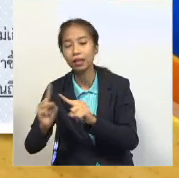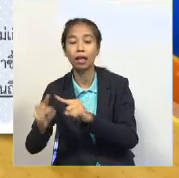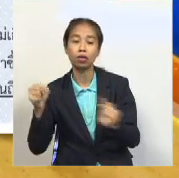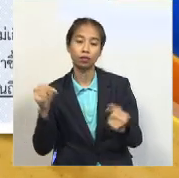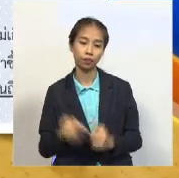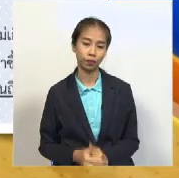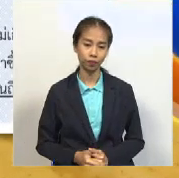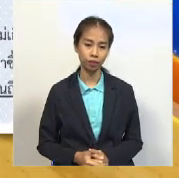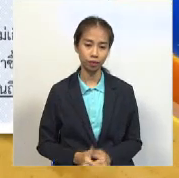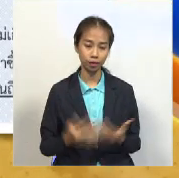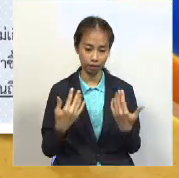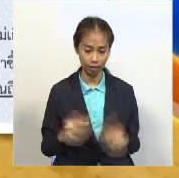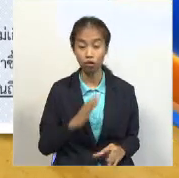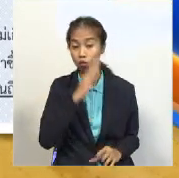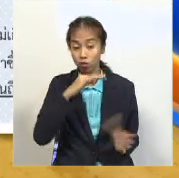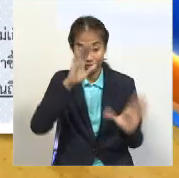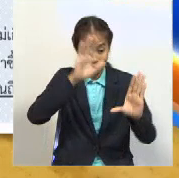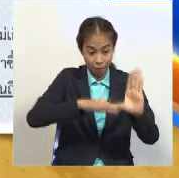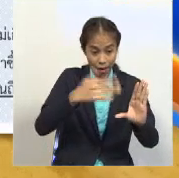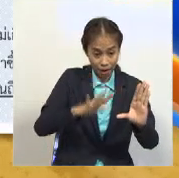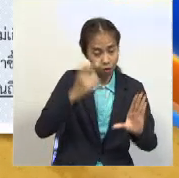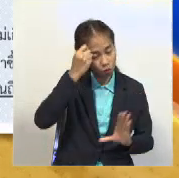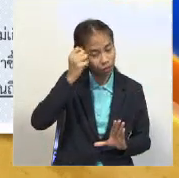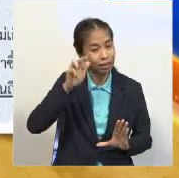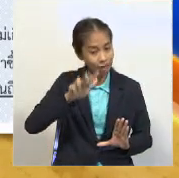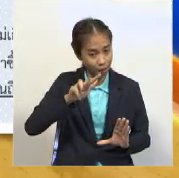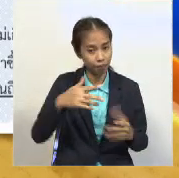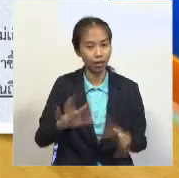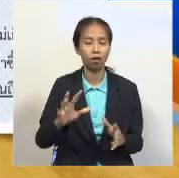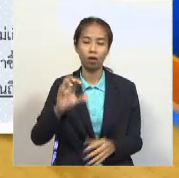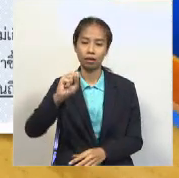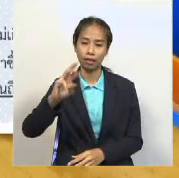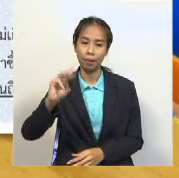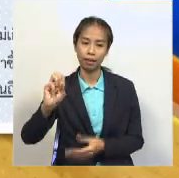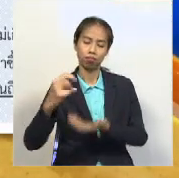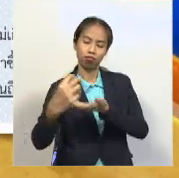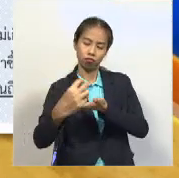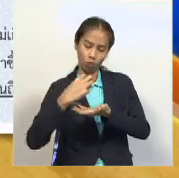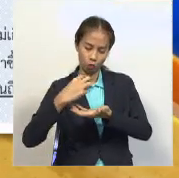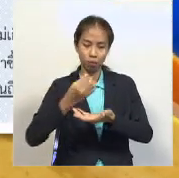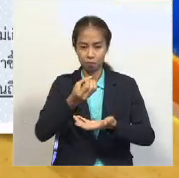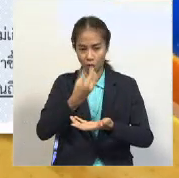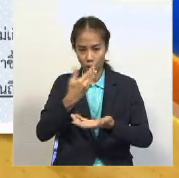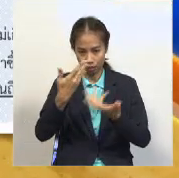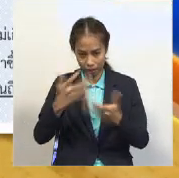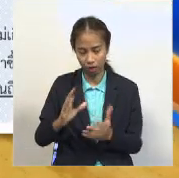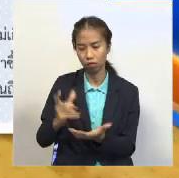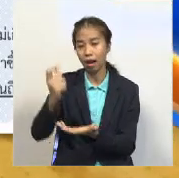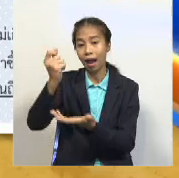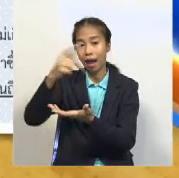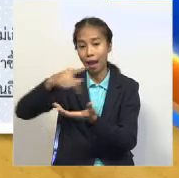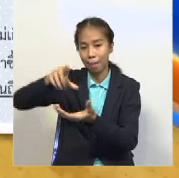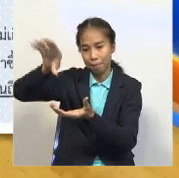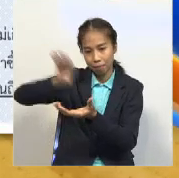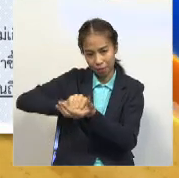นี้โดยหลังลงทะเบียนไม่เกิน3วันผู้ลงทะเบียนจะได้รับ SMS ยืนยันจากนั้นก็ไปดาวน์โหลดแอปพลิเค